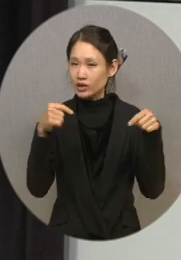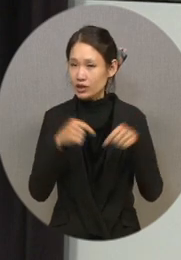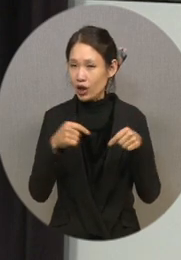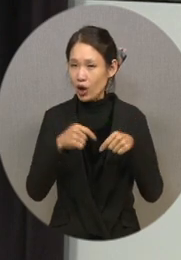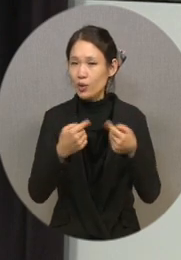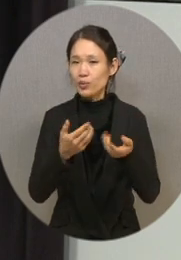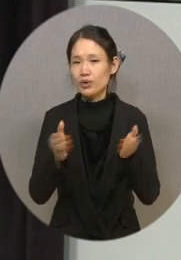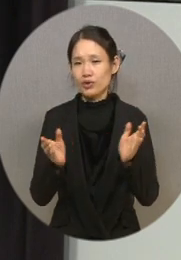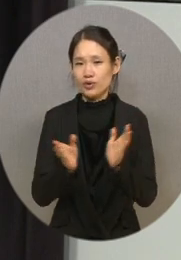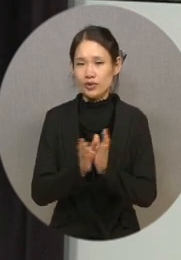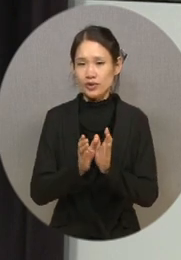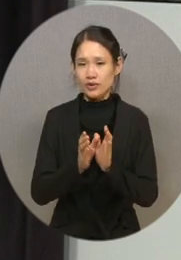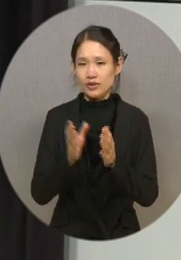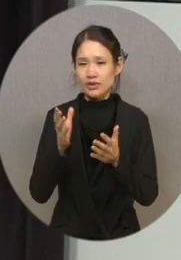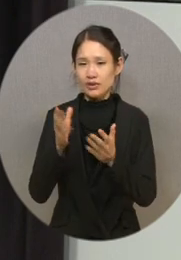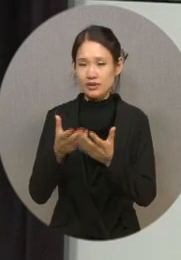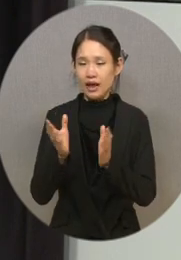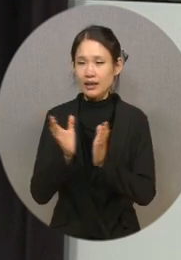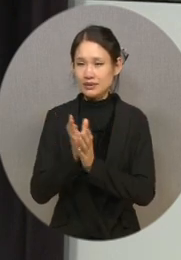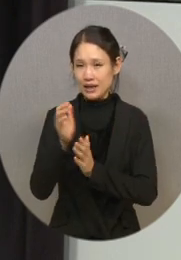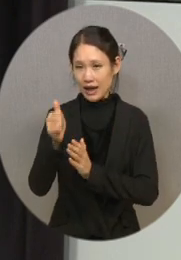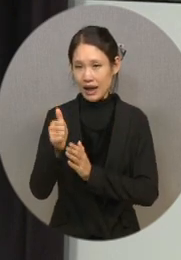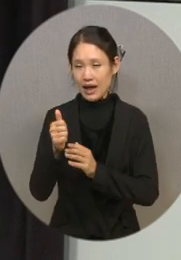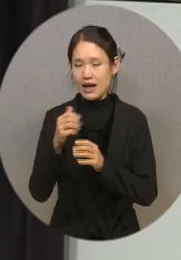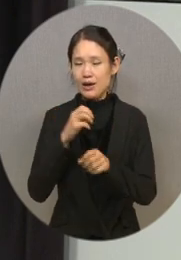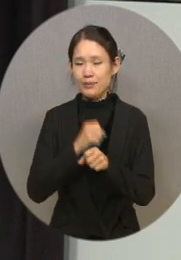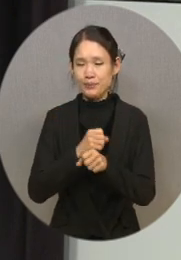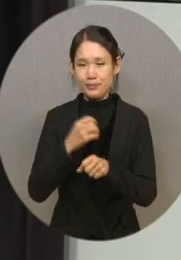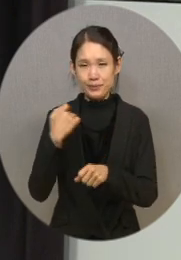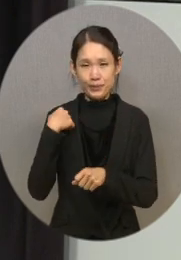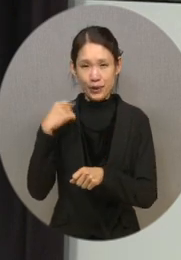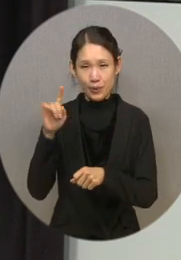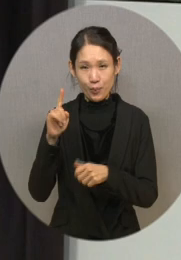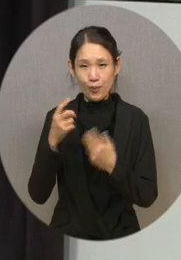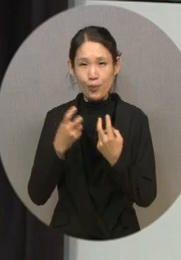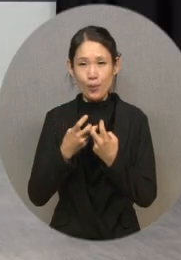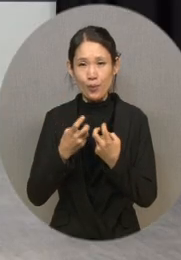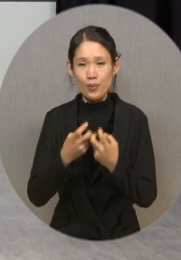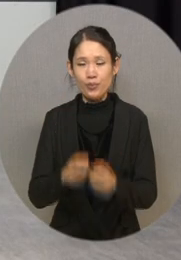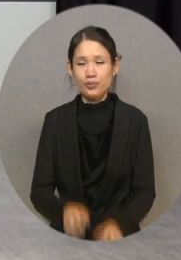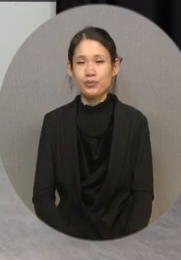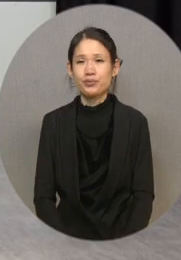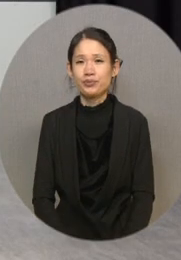한국사회복지교육협의회라는 예, 예. 단체를 또 맡으셨어요? 예. 어떤 단체였나요?